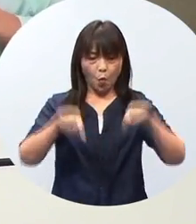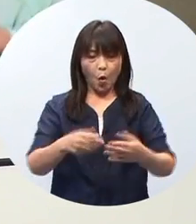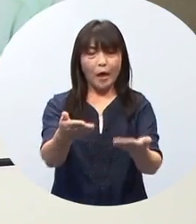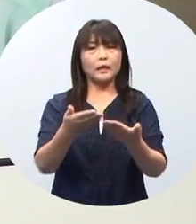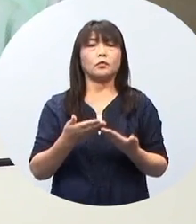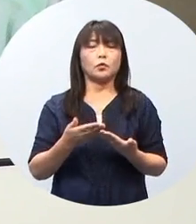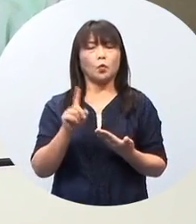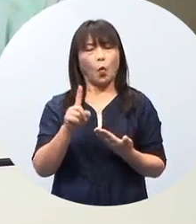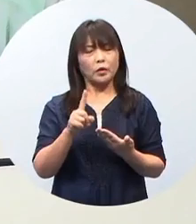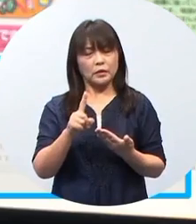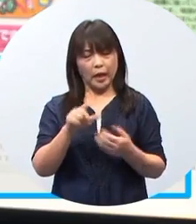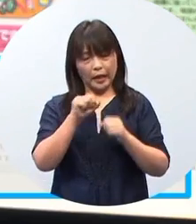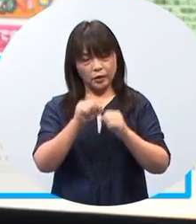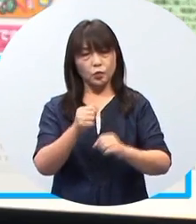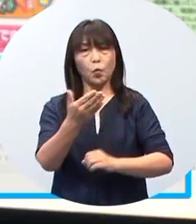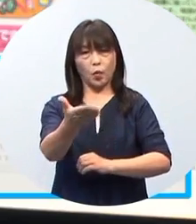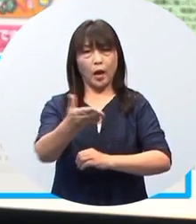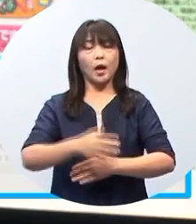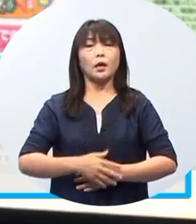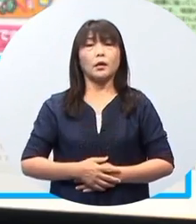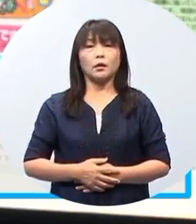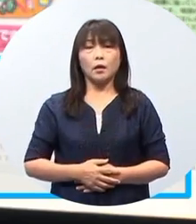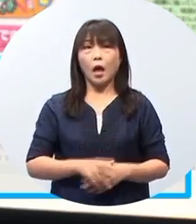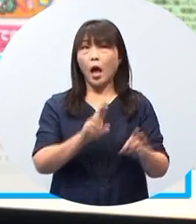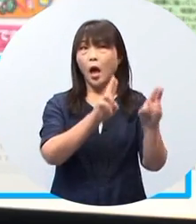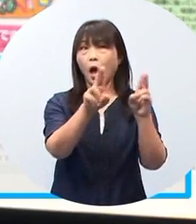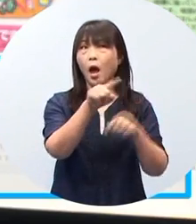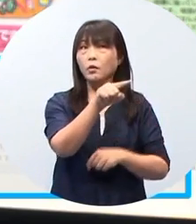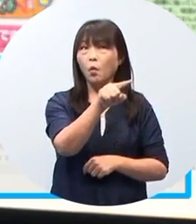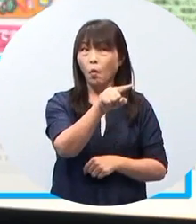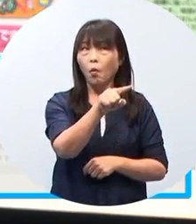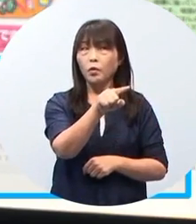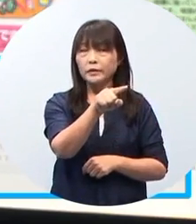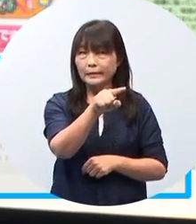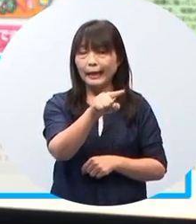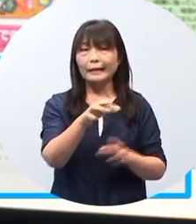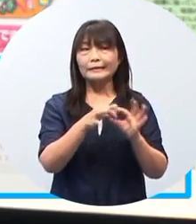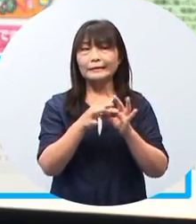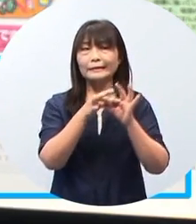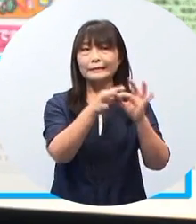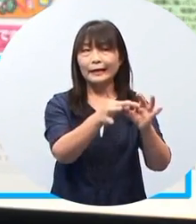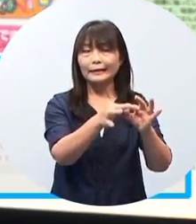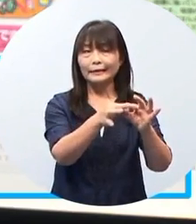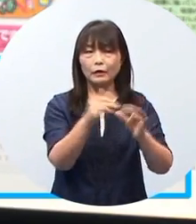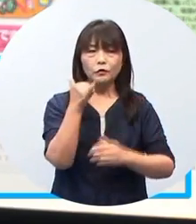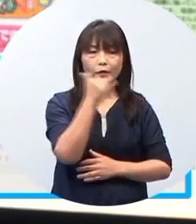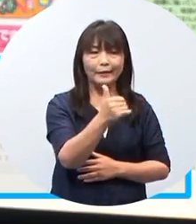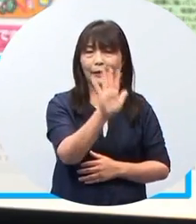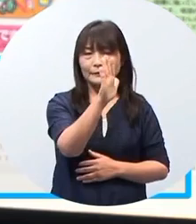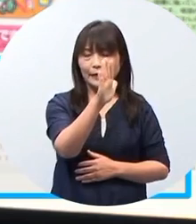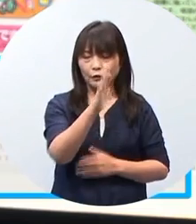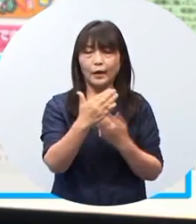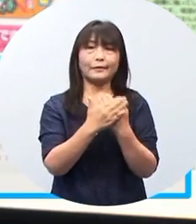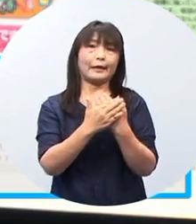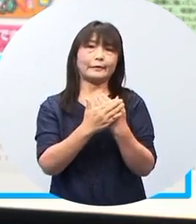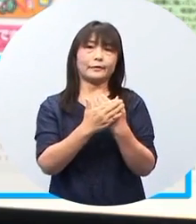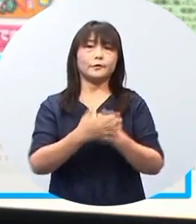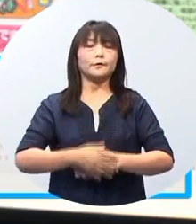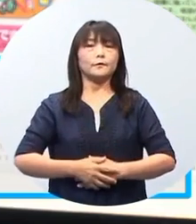どう対処したらいいんでしょうか。 送ってきた業者に反応しない、連絡しないというのが一番大切だと思います